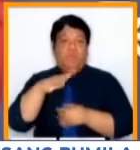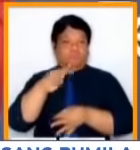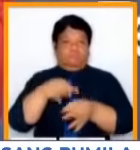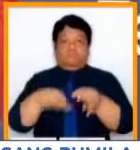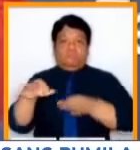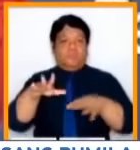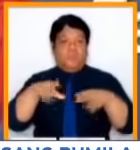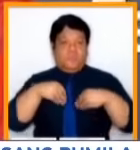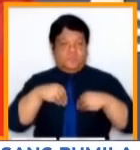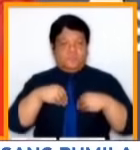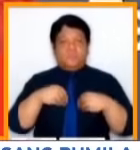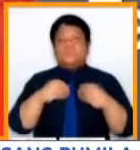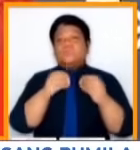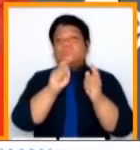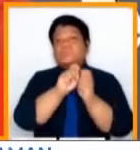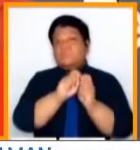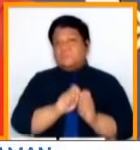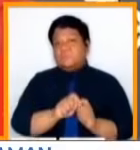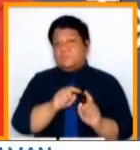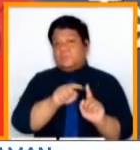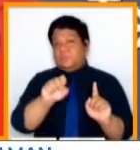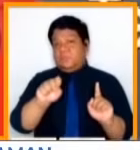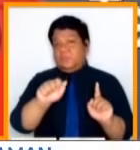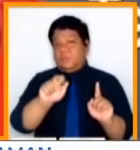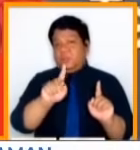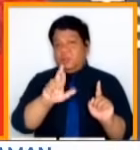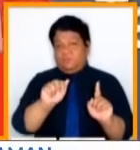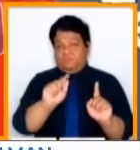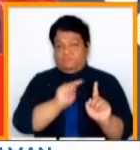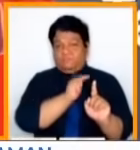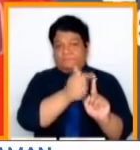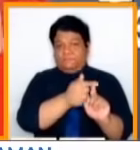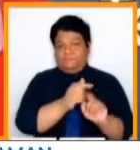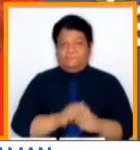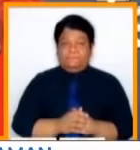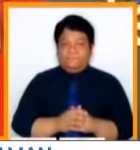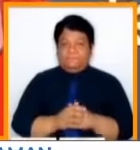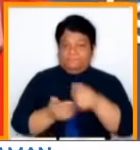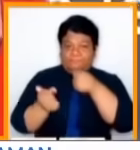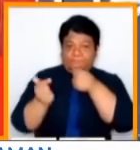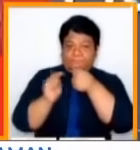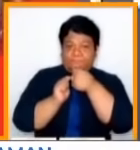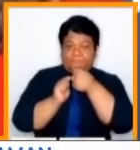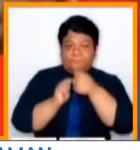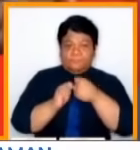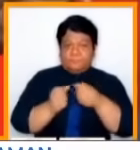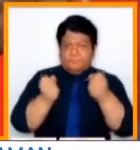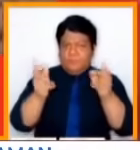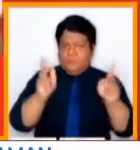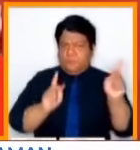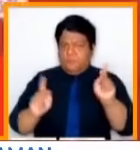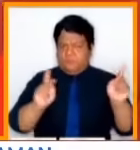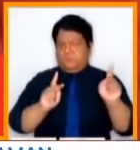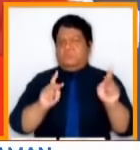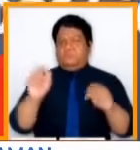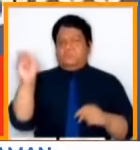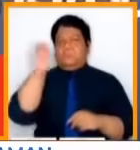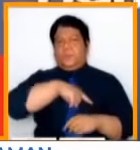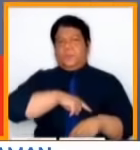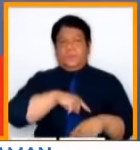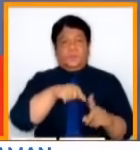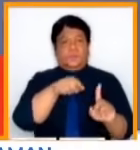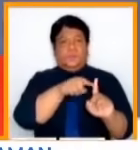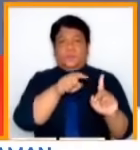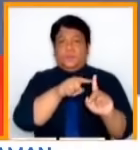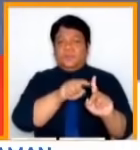May mga nagulat sa pagpa-file ni Senador Ronald Bato de la Rosa ng Certificate of Candidacy sa pagkapangulo sa ilalim ng PDP